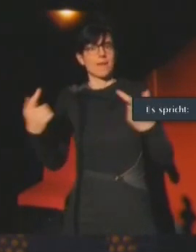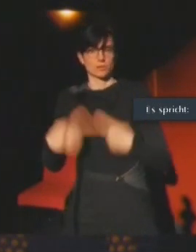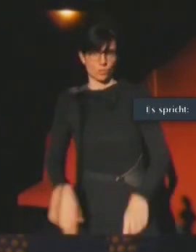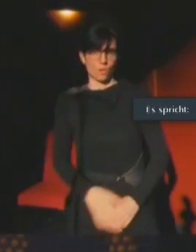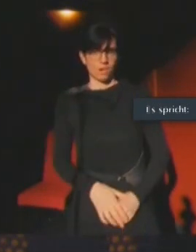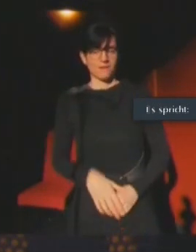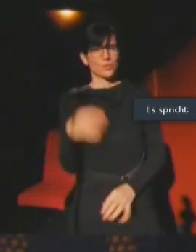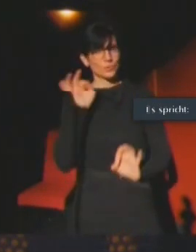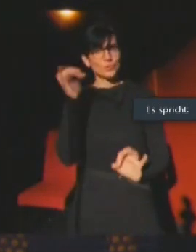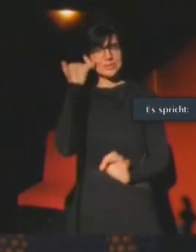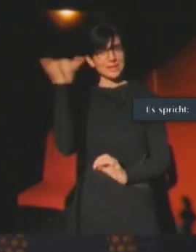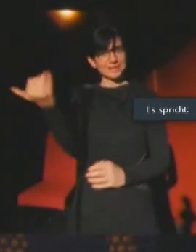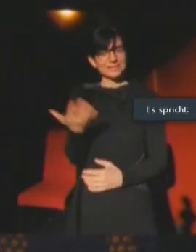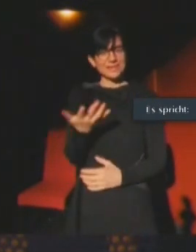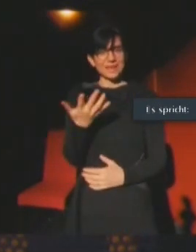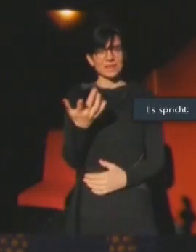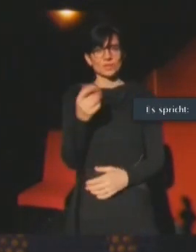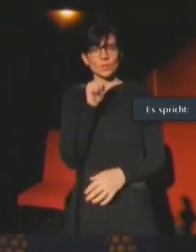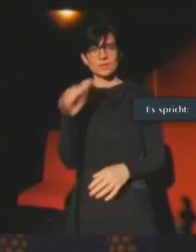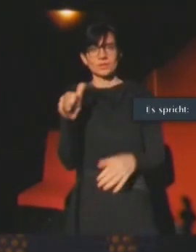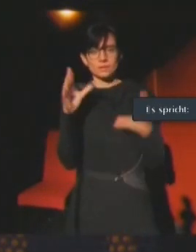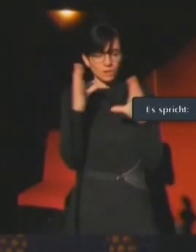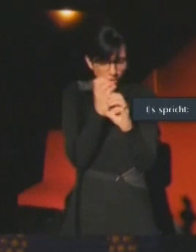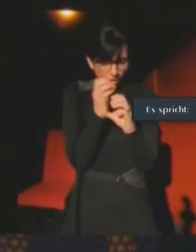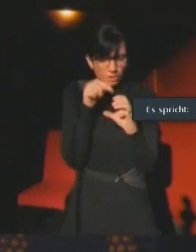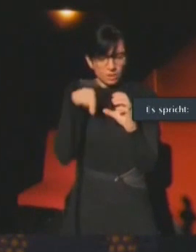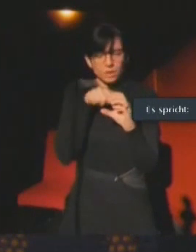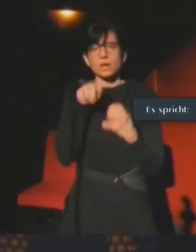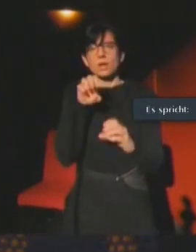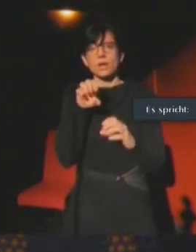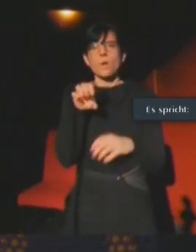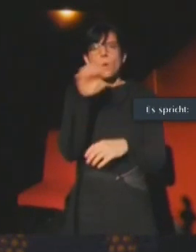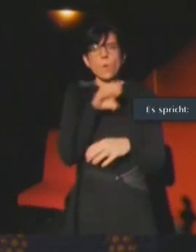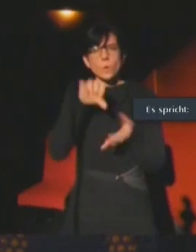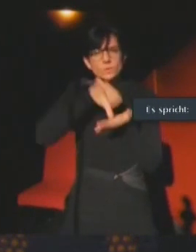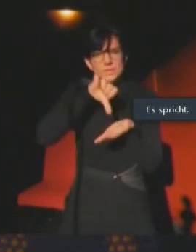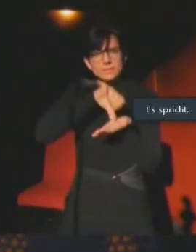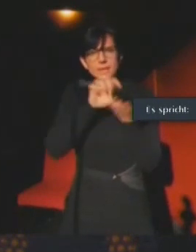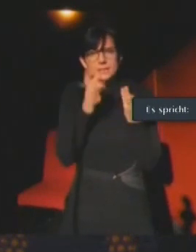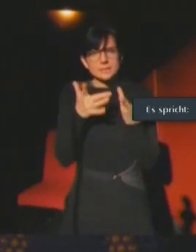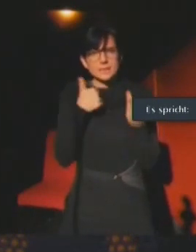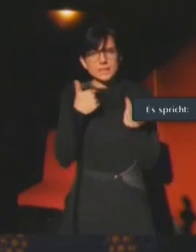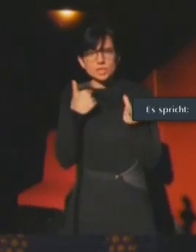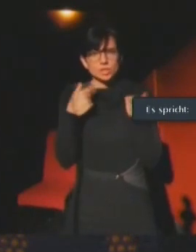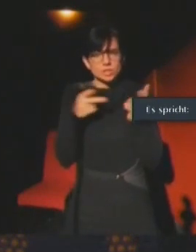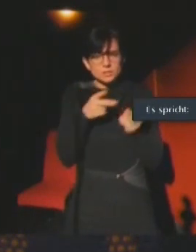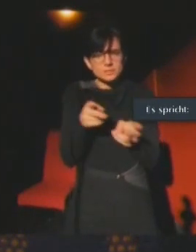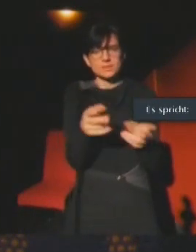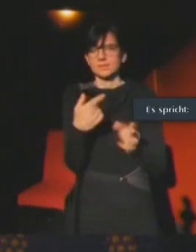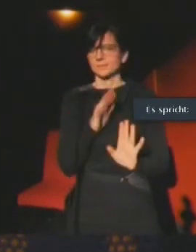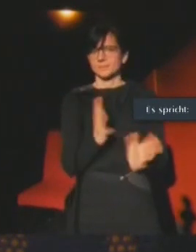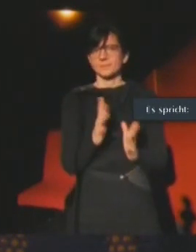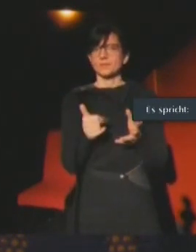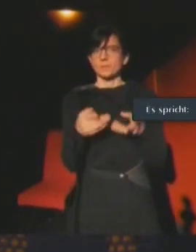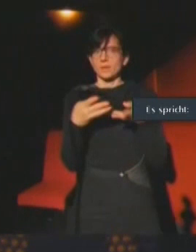eine sehr, sehr gute Idee, dass es nicht so eine zu starke eurozentristische Tendenz gibt bei Erasmus,